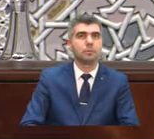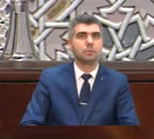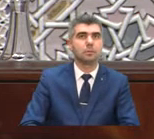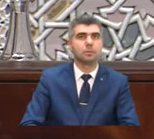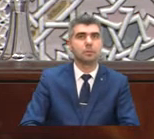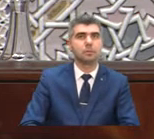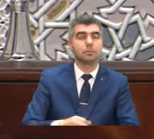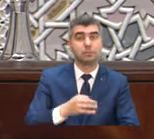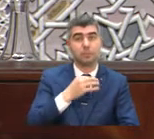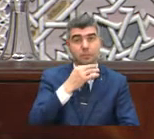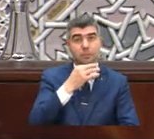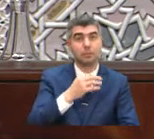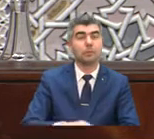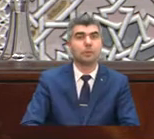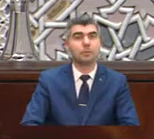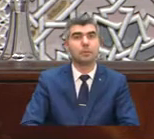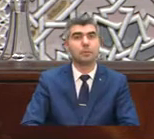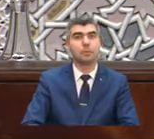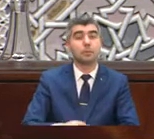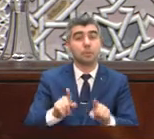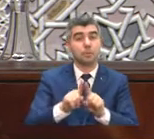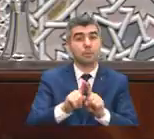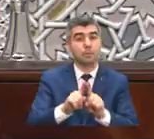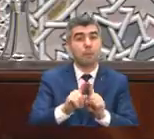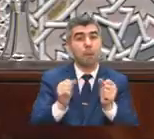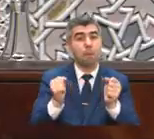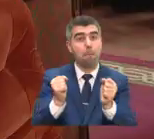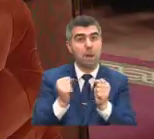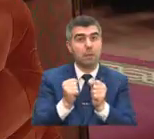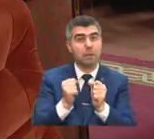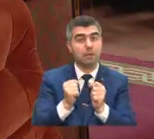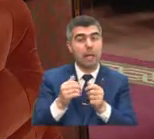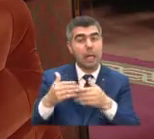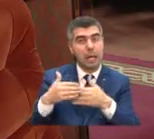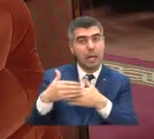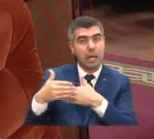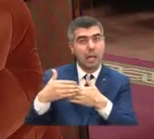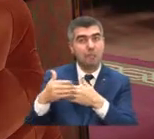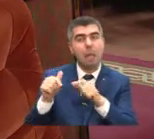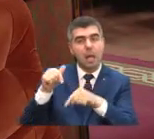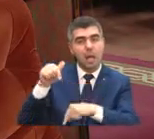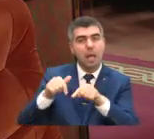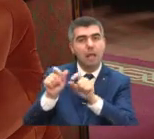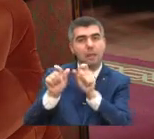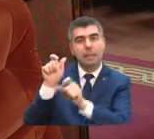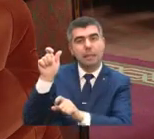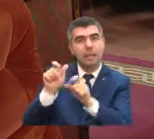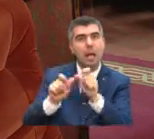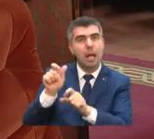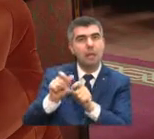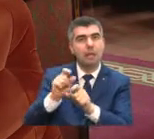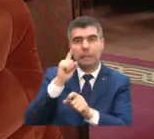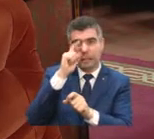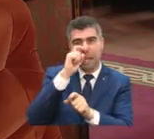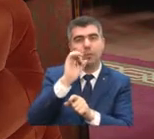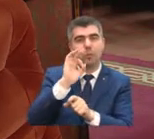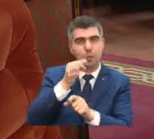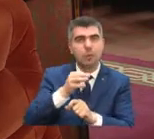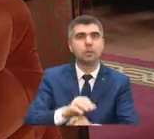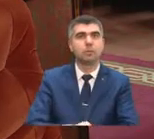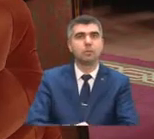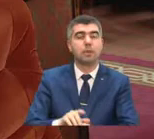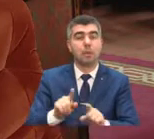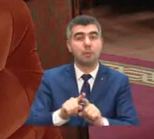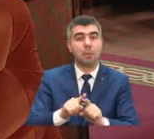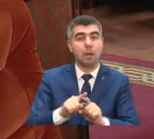حين كتوقع موجات البرد القارس كاين بعض المواطنين اللي كيعانيوا منه. من اجل هذا راه الدوله كدارت